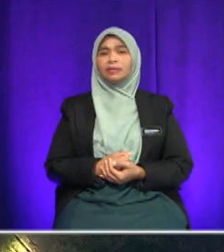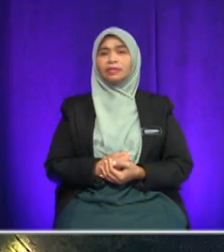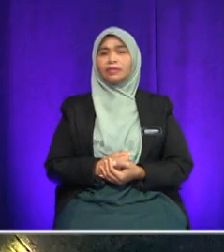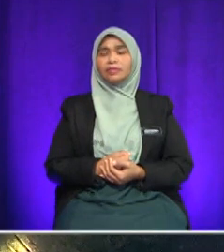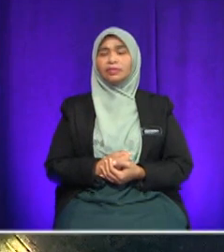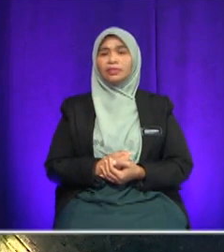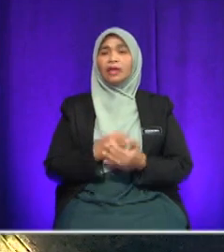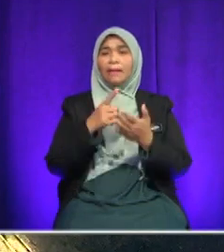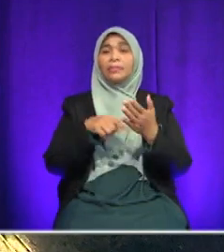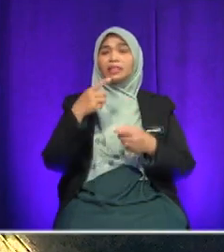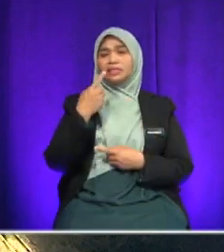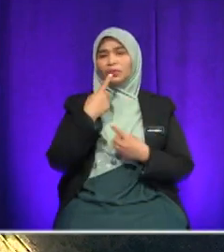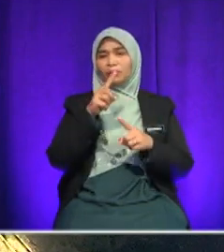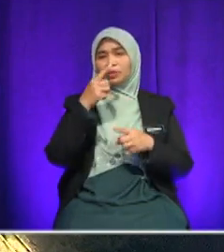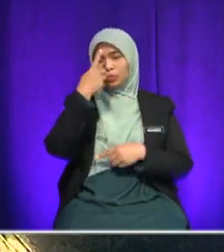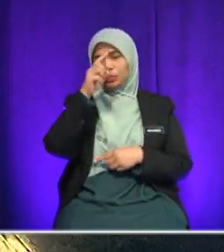jawapan untuk soalan ini?